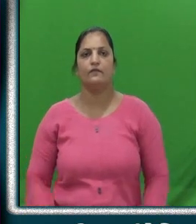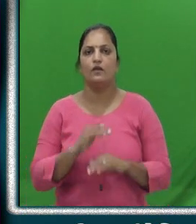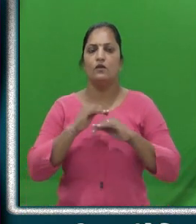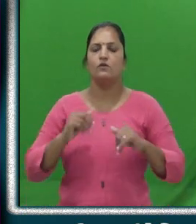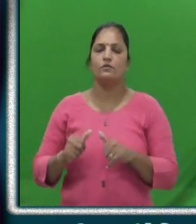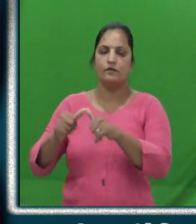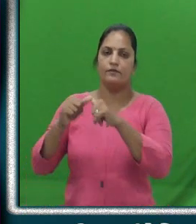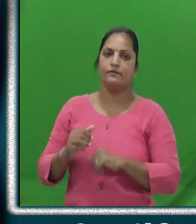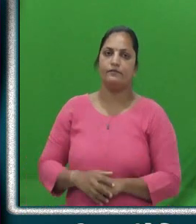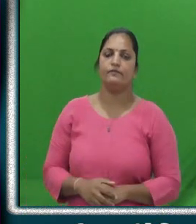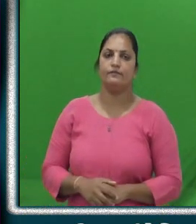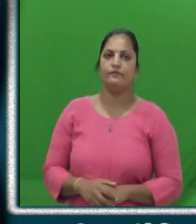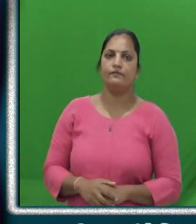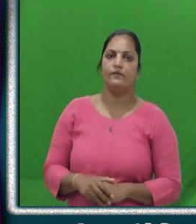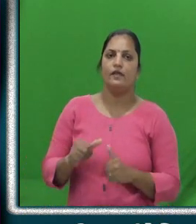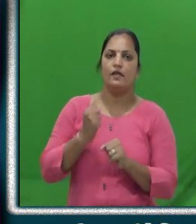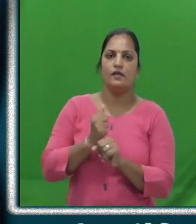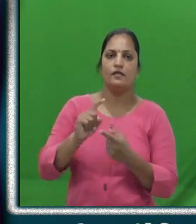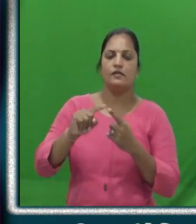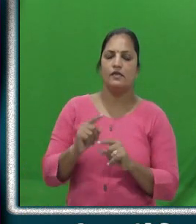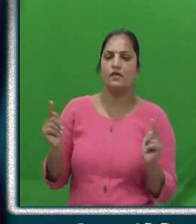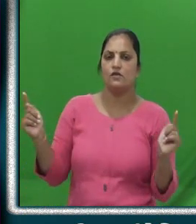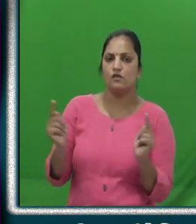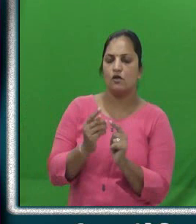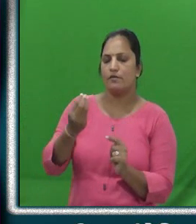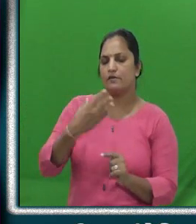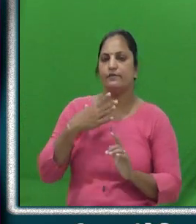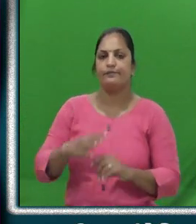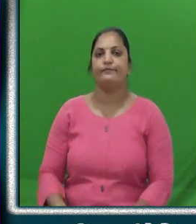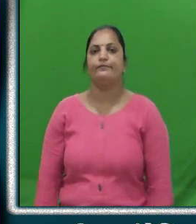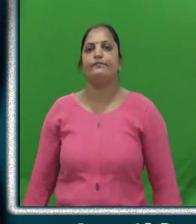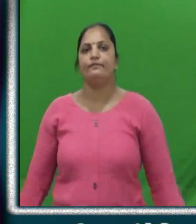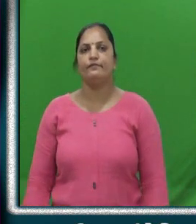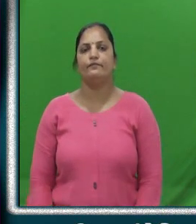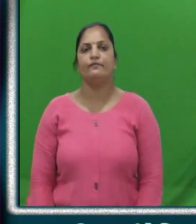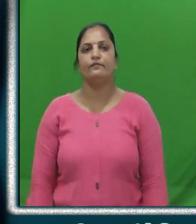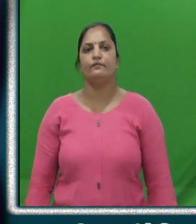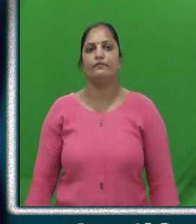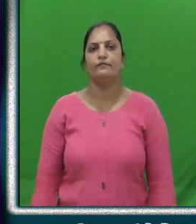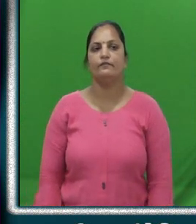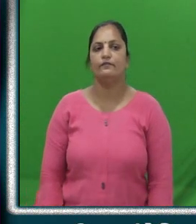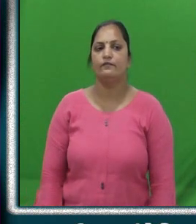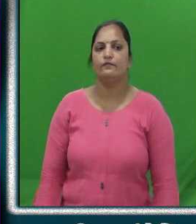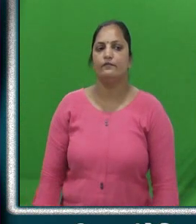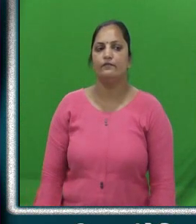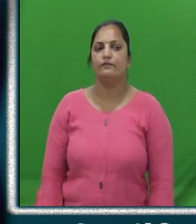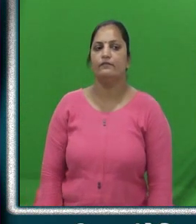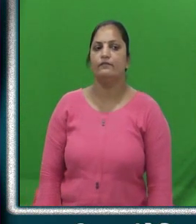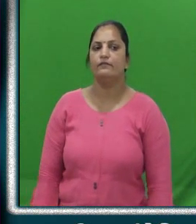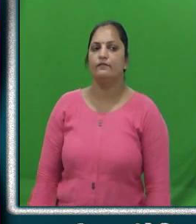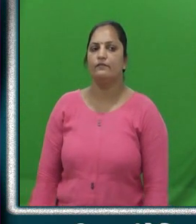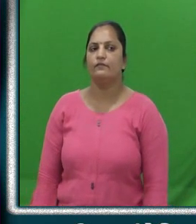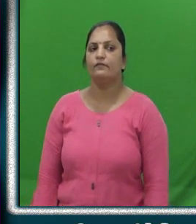મિત્રો વિદ્યાર્થીઓ, જવાબ આપો. એટ વોટ એજ, ટૂંકમાં જવાબ આપો, વાંધો નહીં, ઇન શોર્ટ.